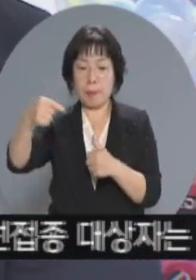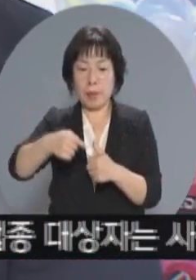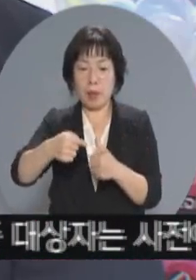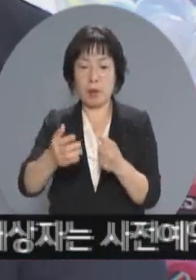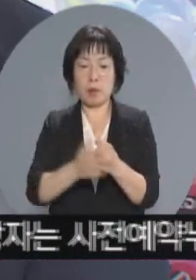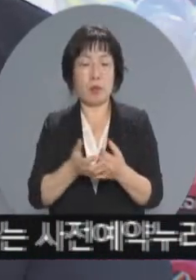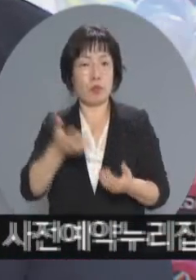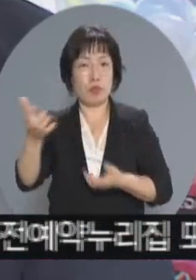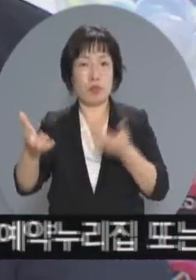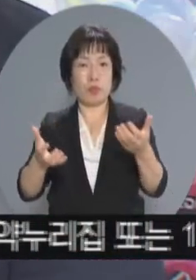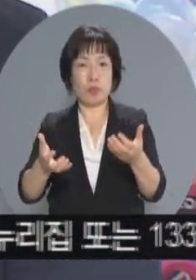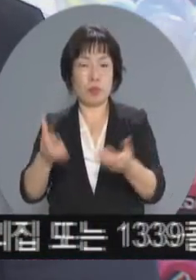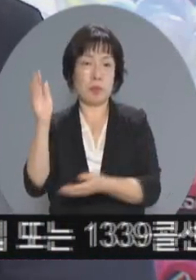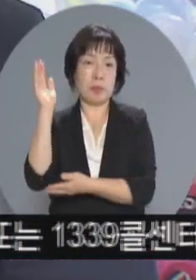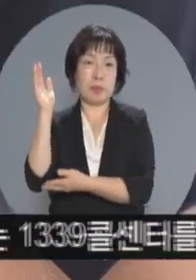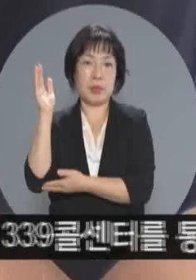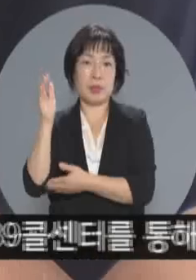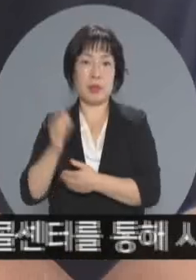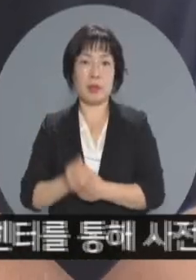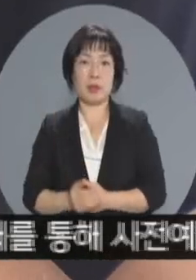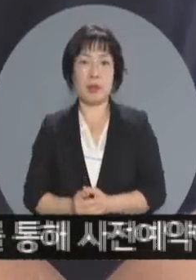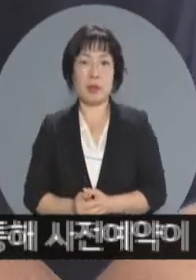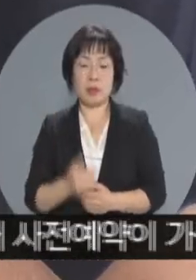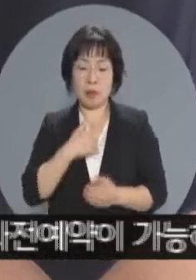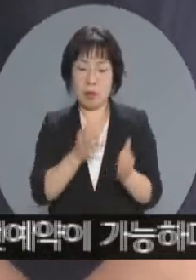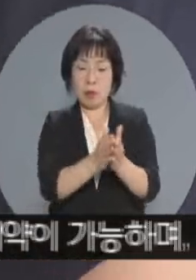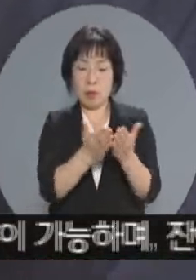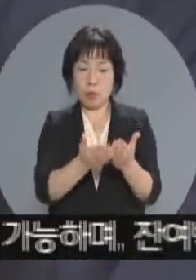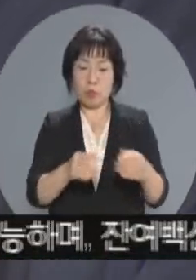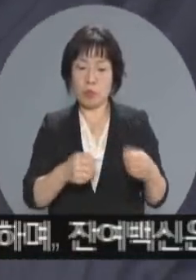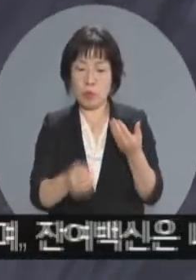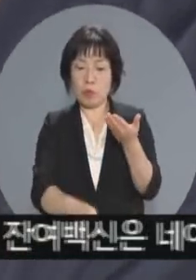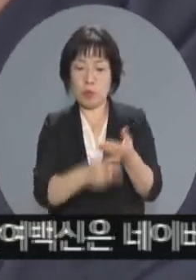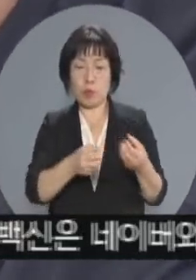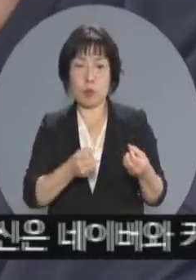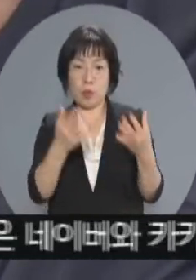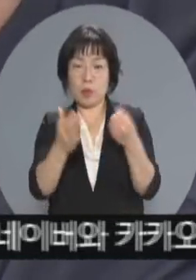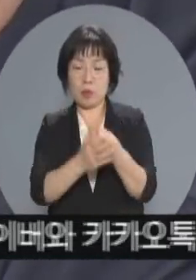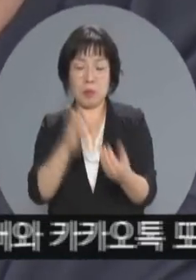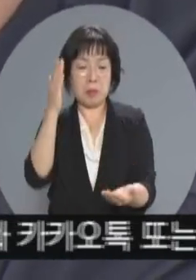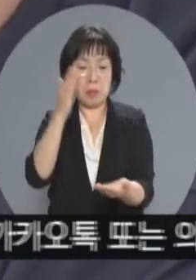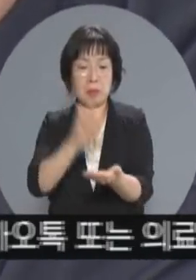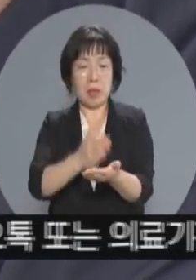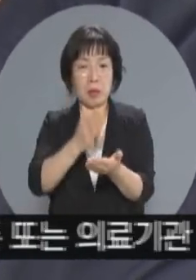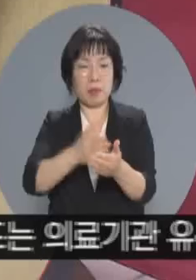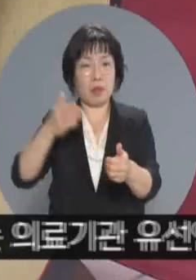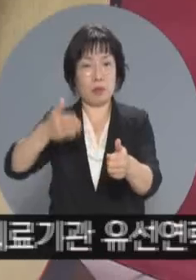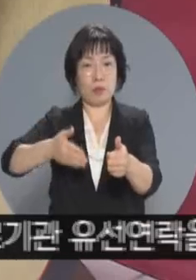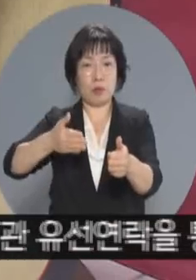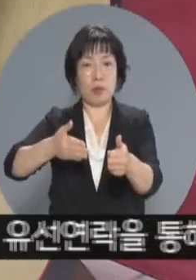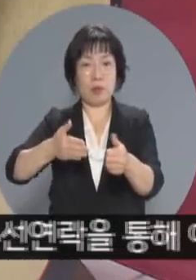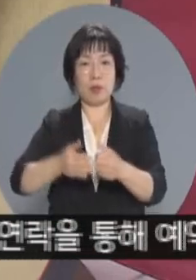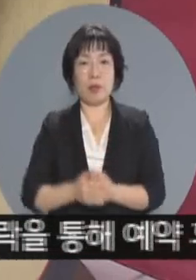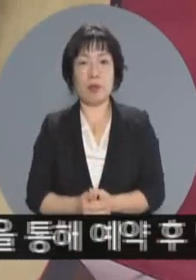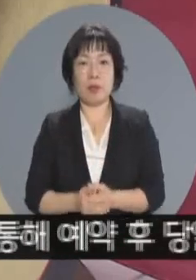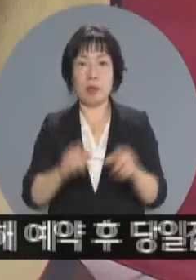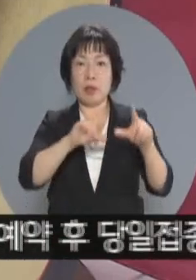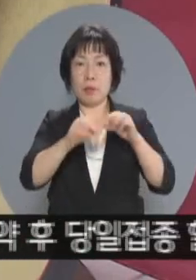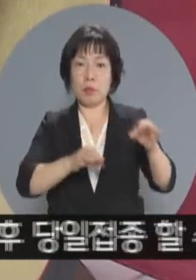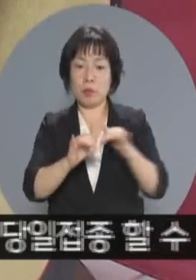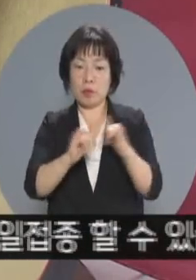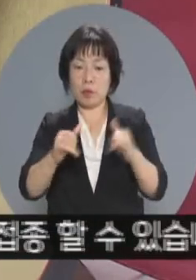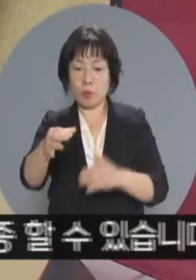명령을 내렸기 때문이라고 설명했습니다 본인은 불법 축제이기 때문에 말렸다고 주장했습니다 일부